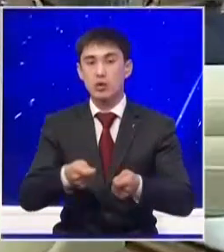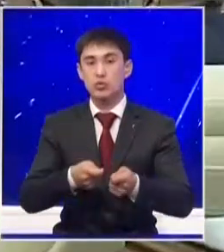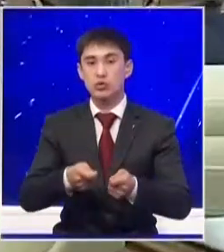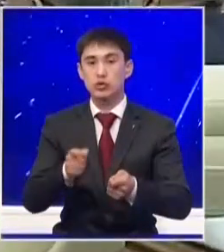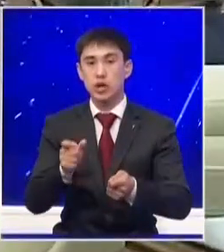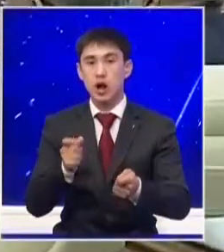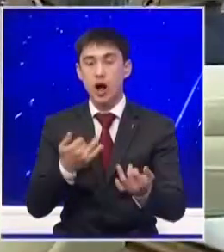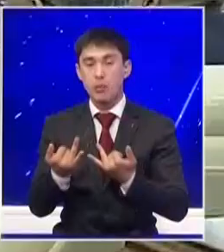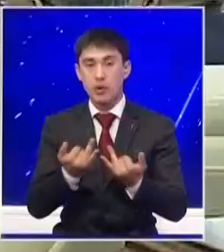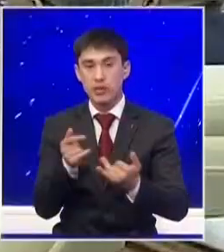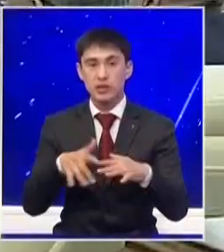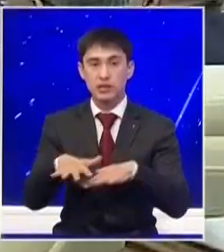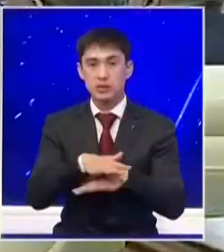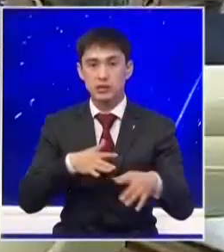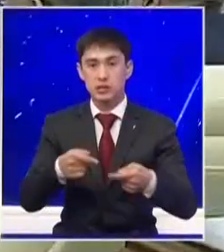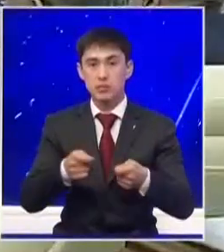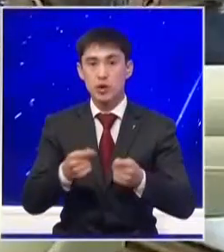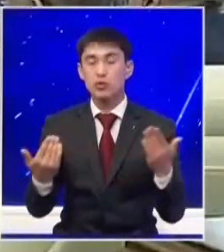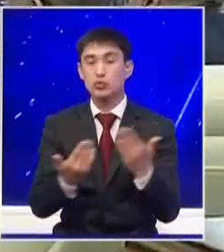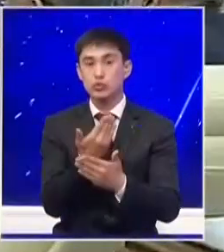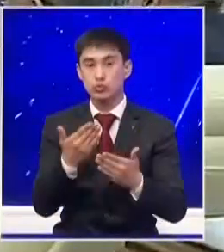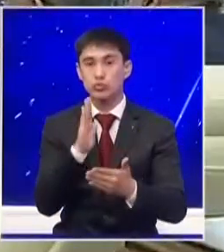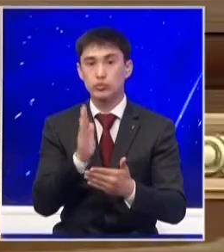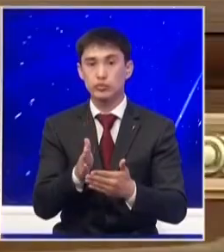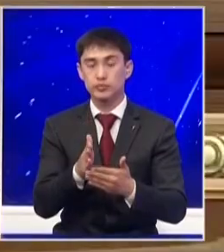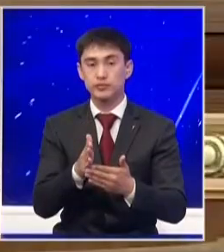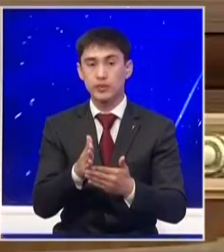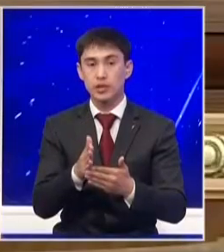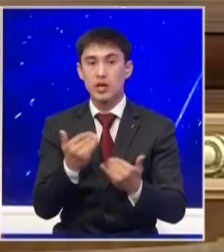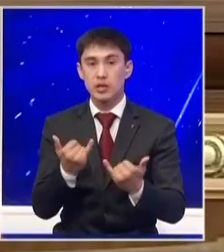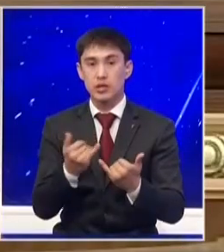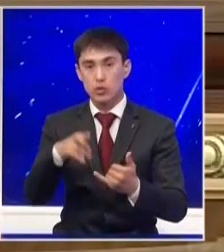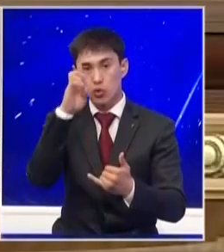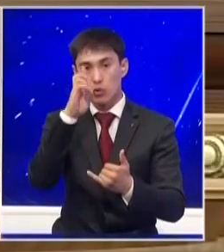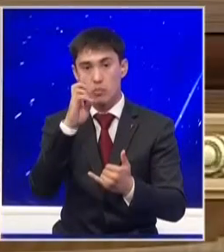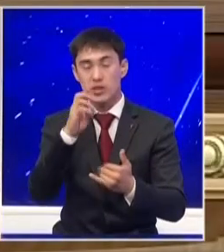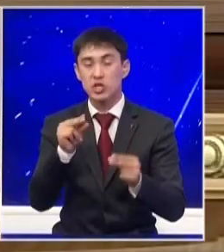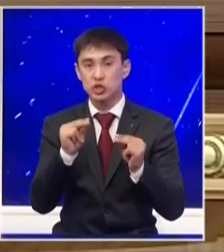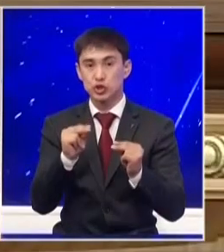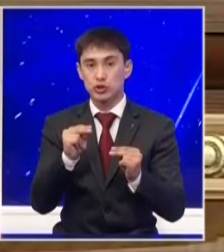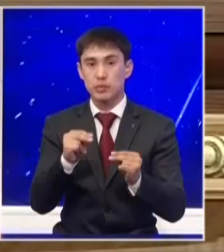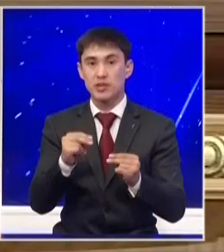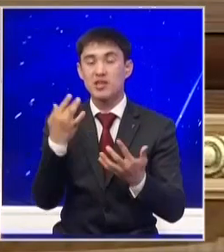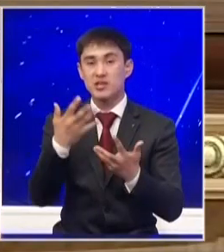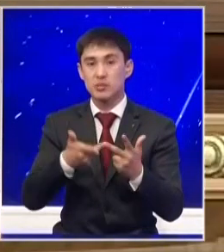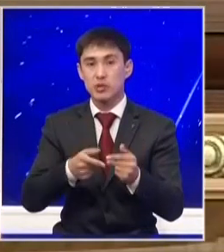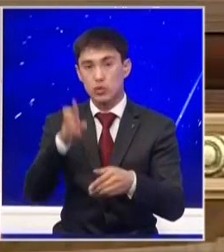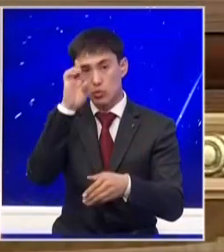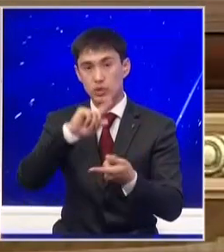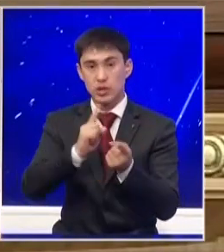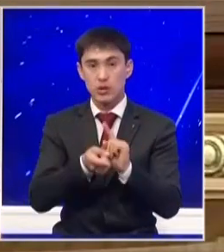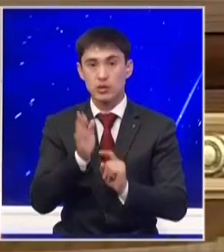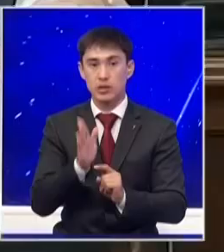биліктің қарым-қатынасы жаңаша сипатқа ие болады. Енді үкімет шын мәнінде есеп беретін үкіметке